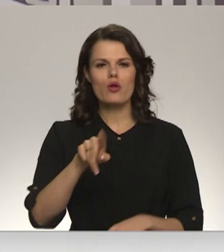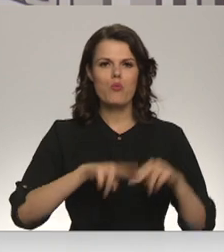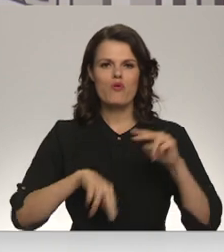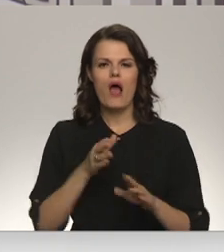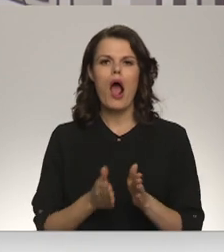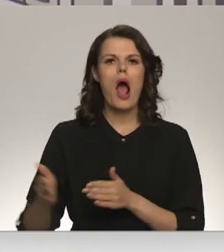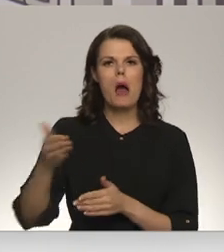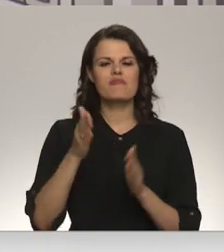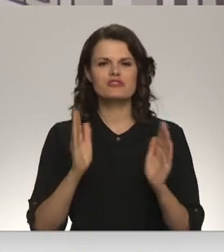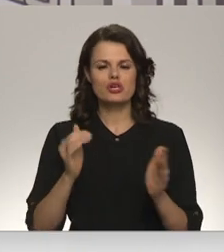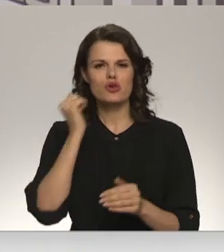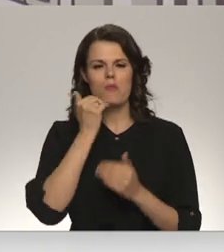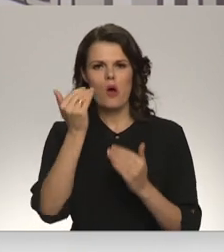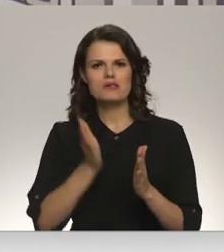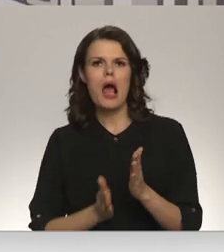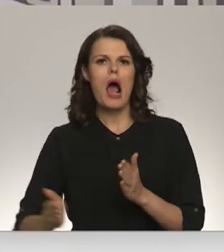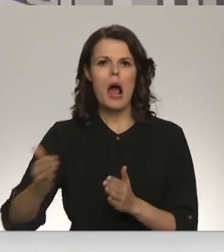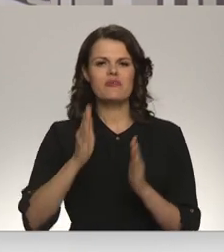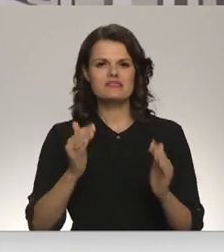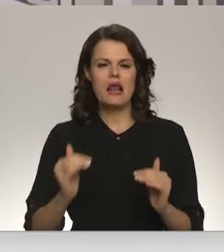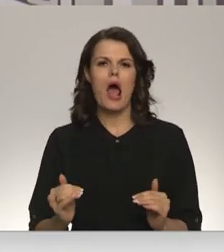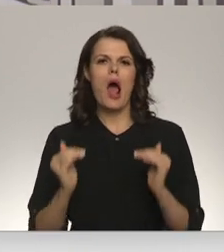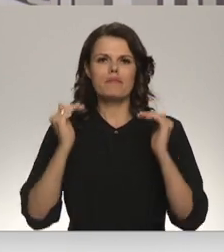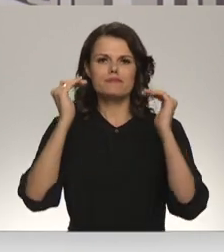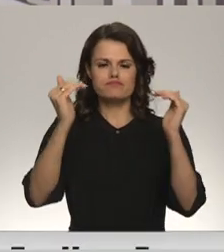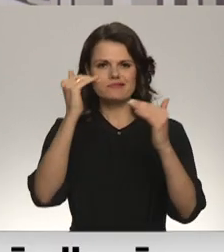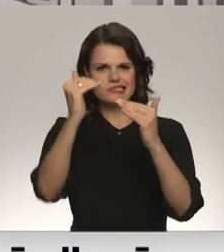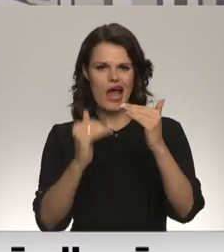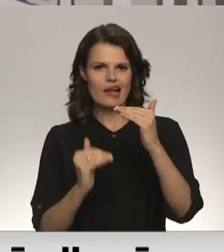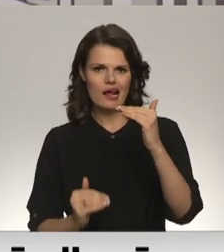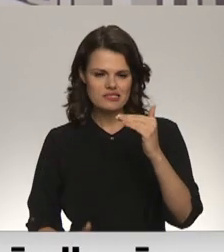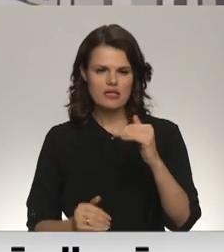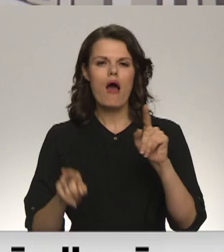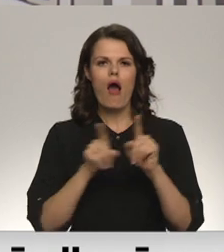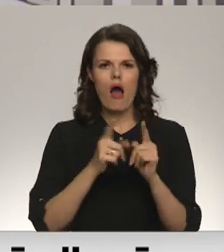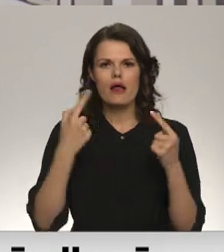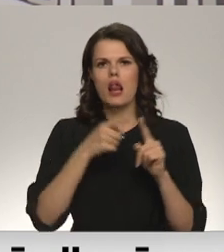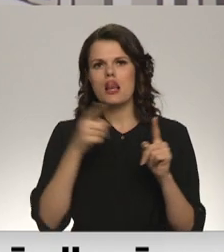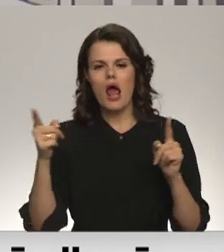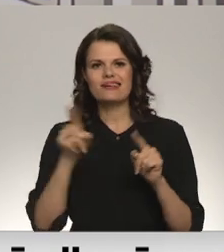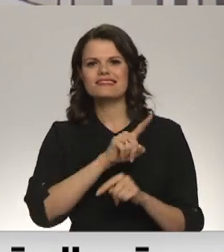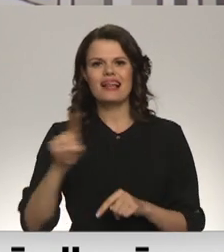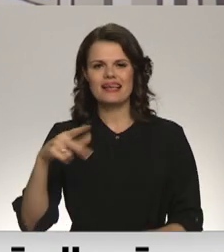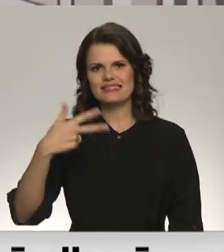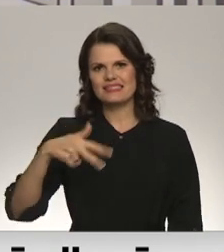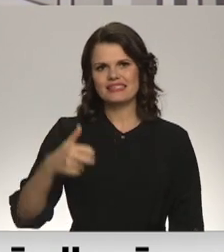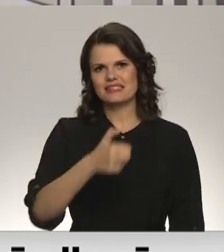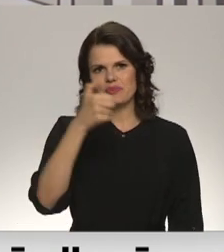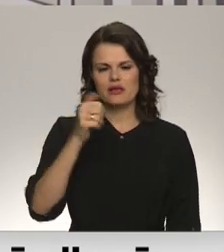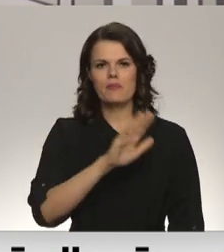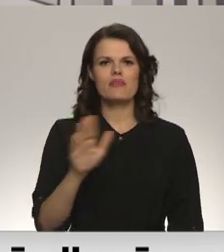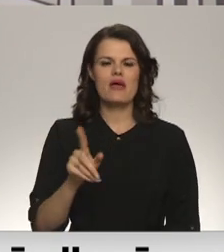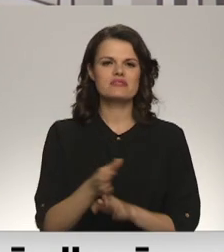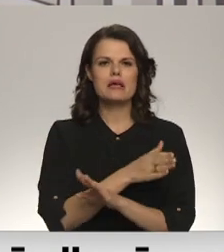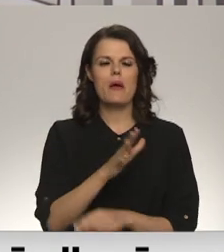apvedceļš, kas ir Bauskas apvedceļš, tiek pacelts augstāk sarakstā, un arī šis te laika rāmis ir iezīmēts ātrāk līdz 30. Gadam, nevis kā tas